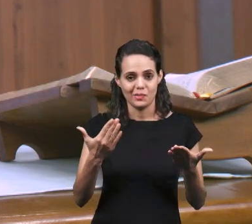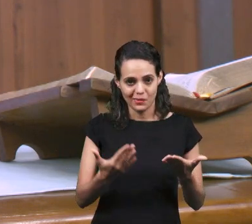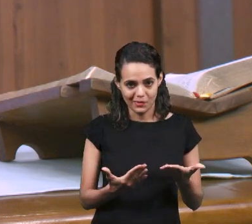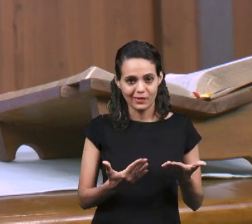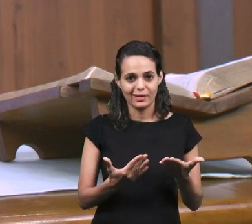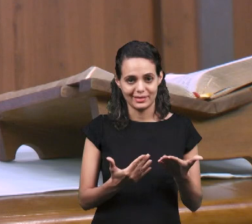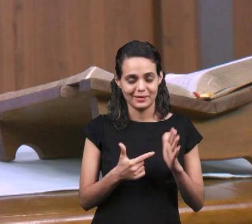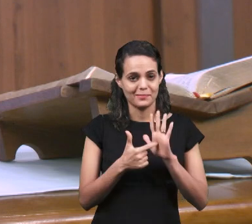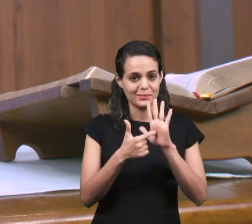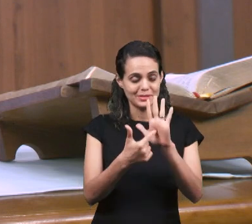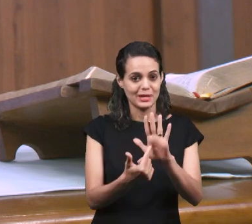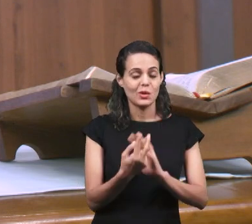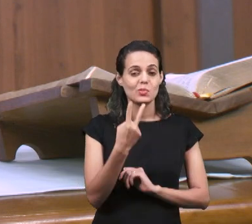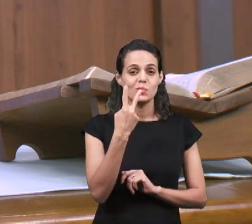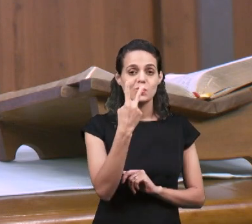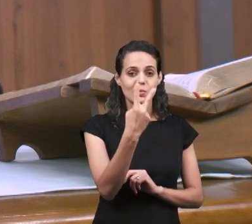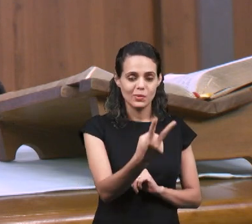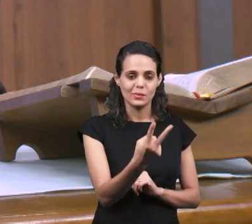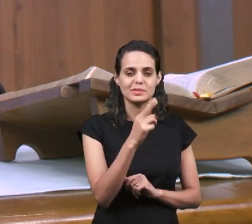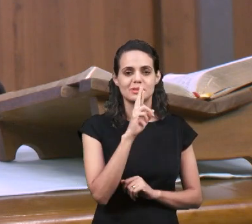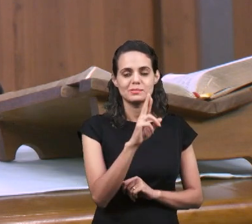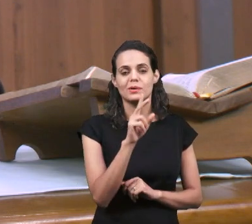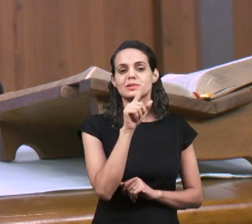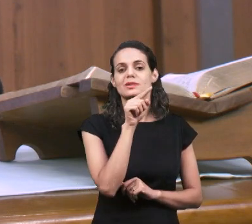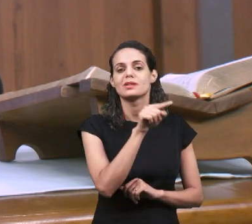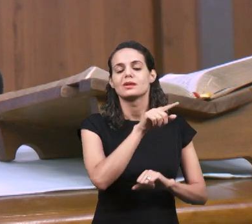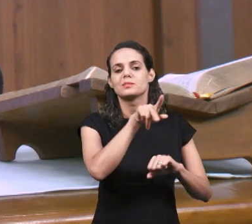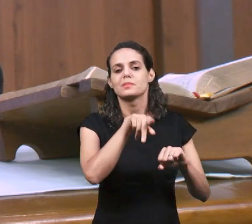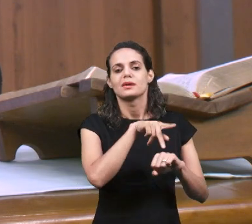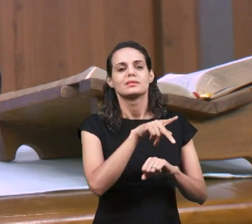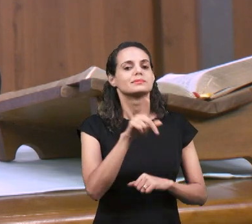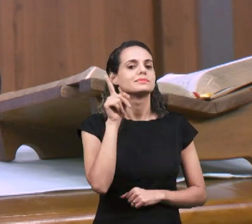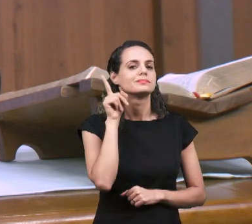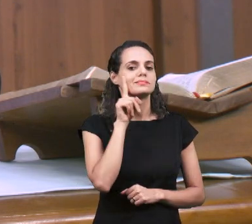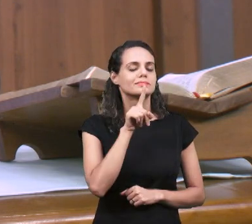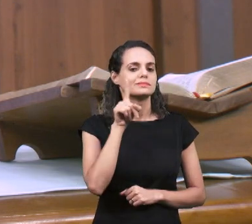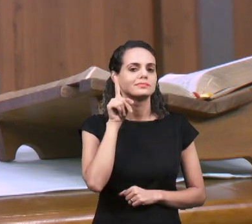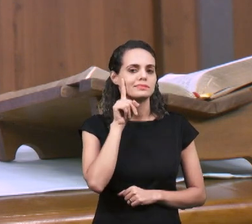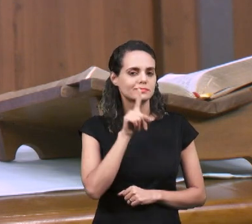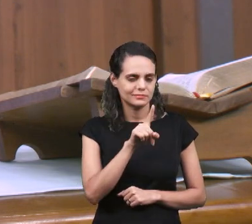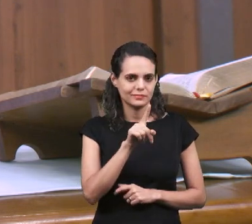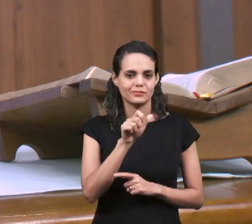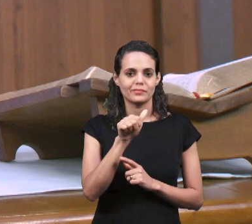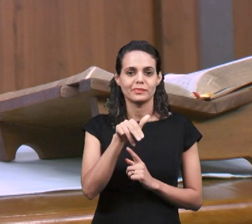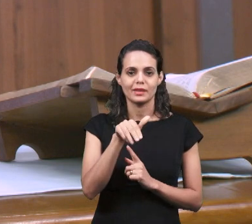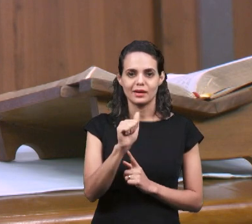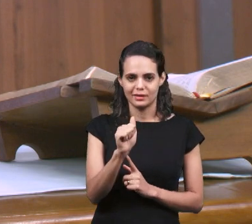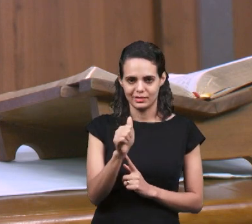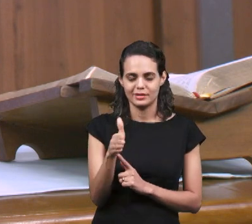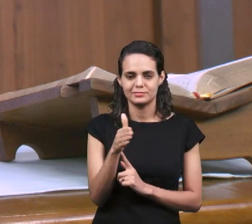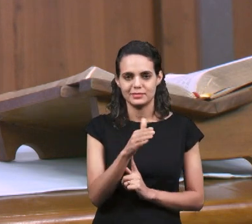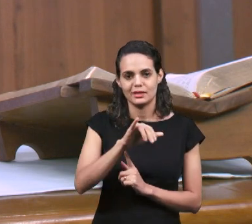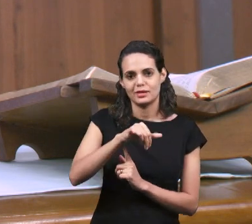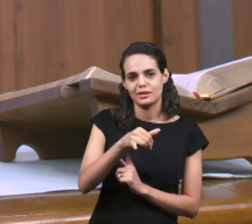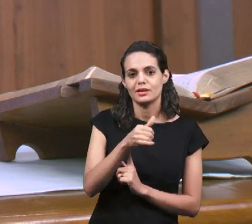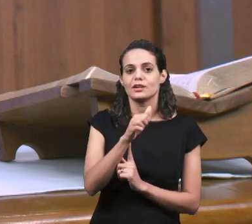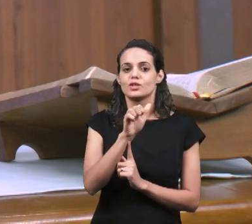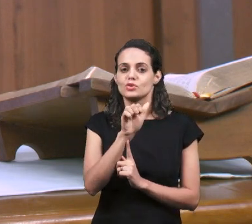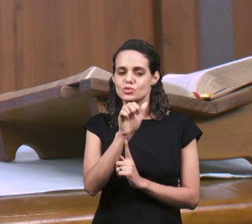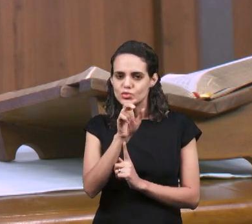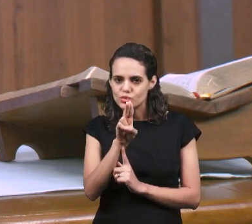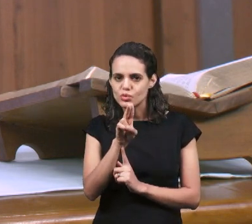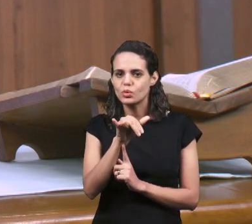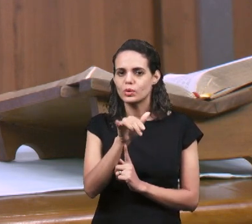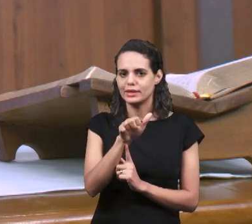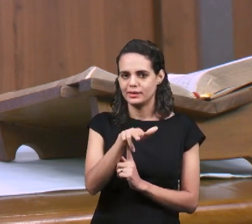avec leurs parents. Nous allons présenter deux réponses. Une vient des États-Unis. Notre sœur Anna Clara et Juliane, elles sont de la classe